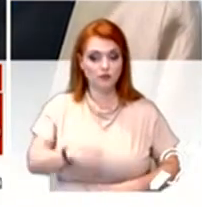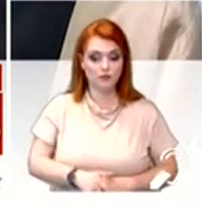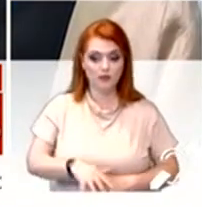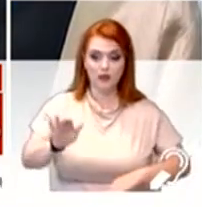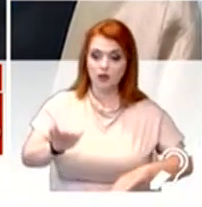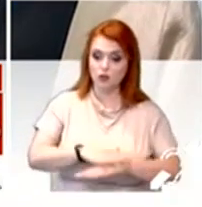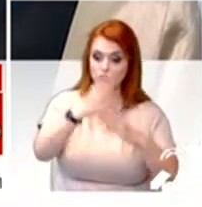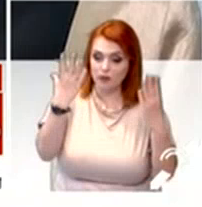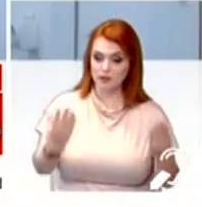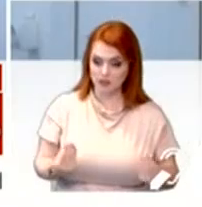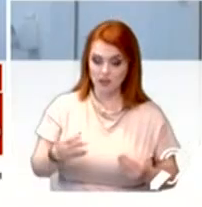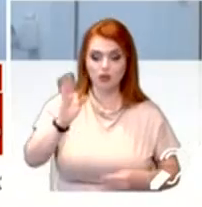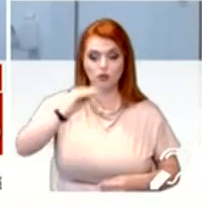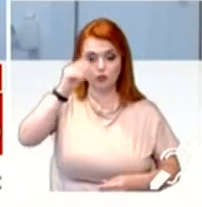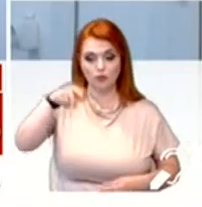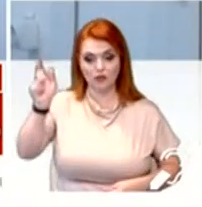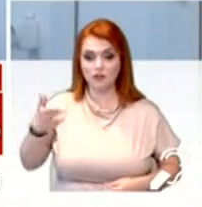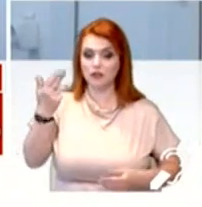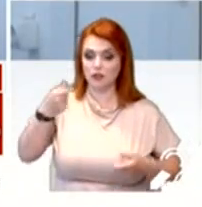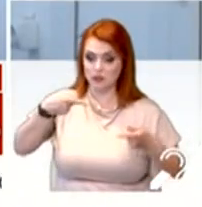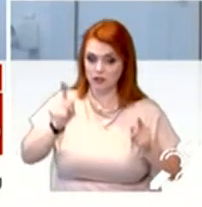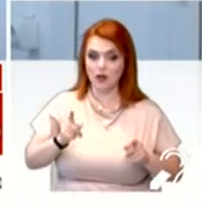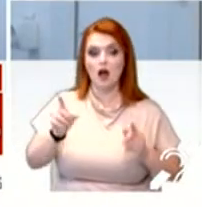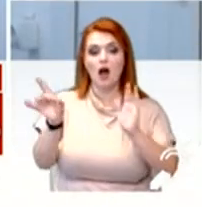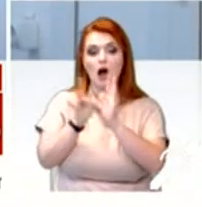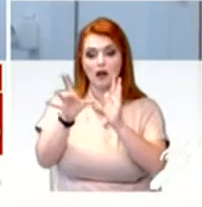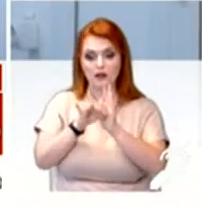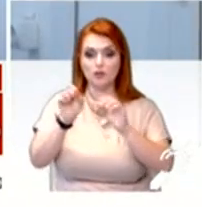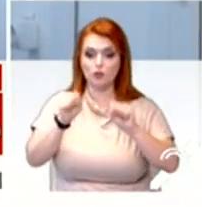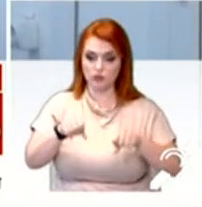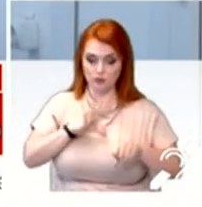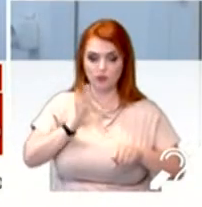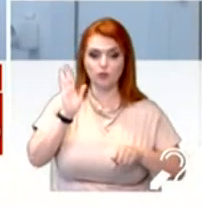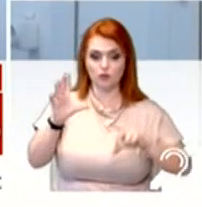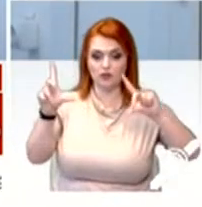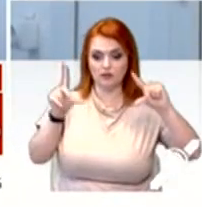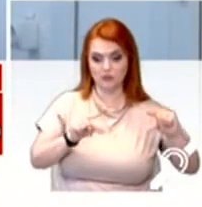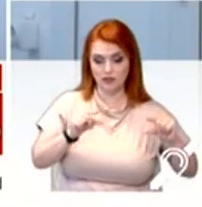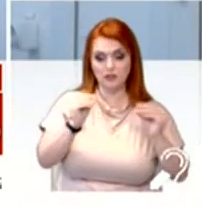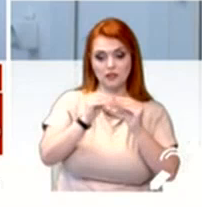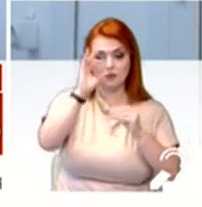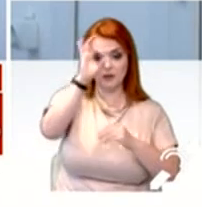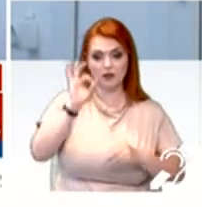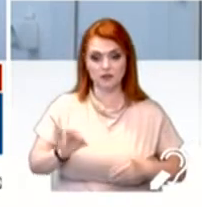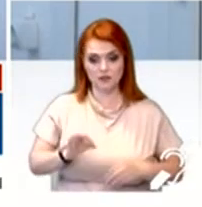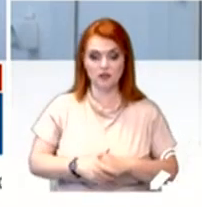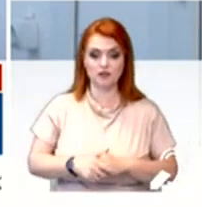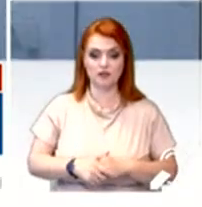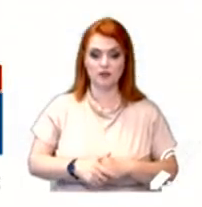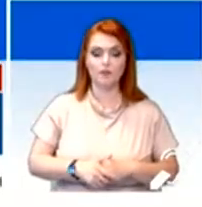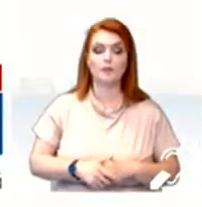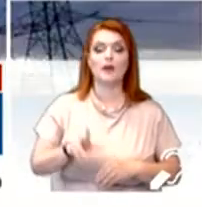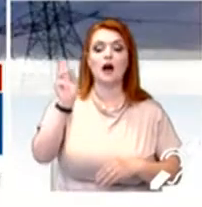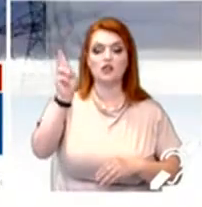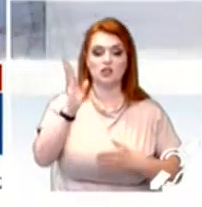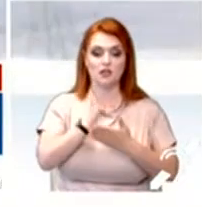Bun găsit, Svetlana, doamnelor și domnilor. Într-adevăr, energia electrică s-ar putea ieftini cu 10% pentru consumatorii branșați la